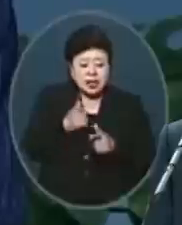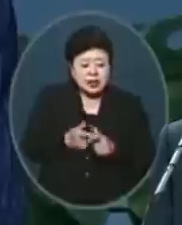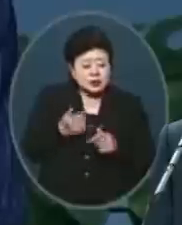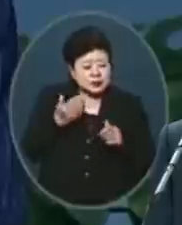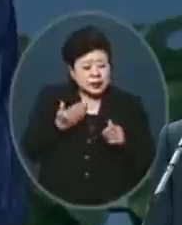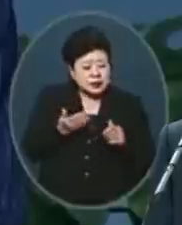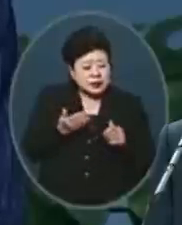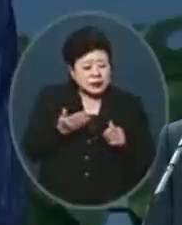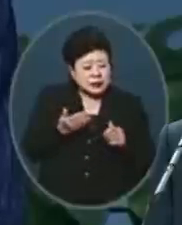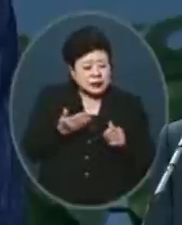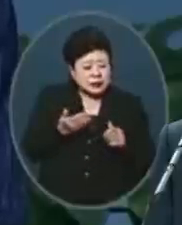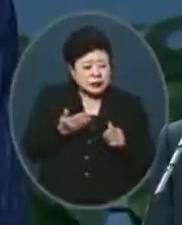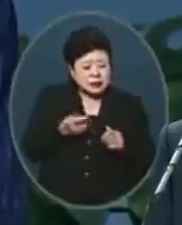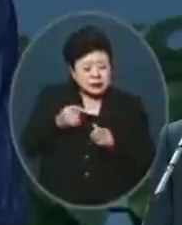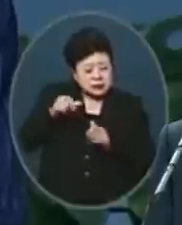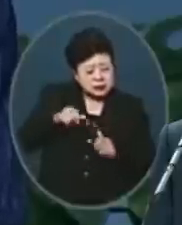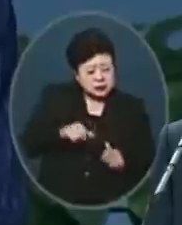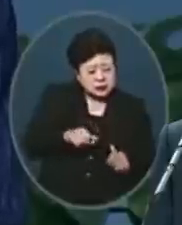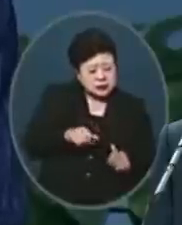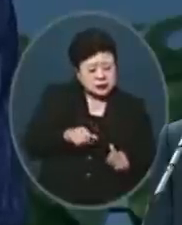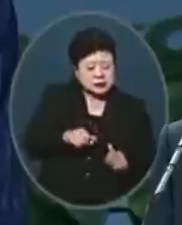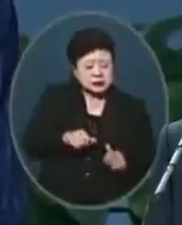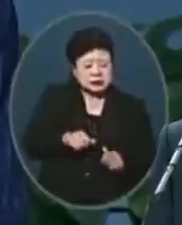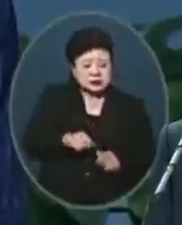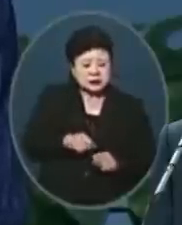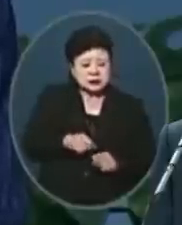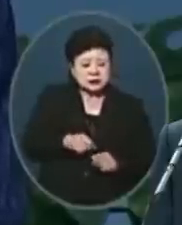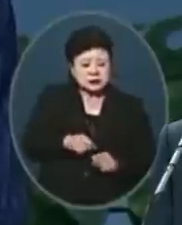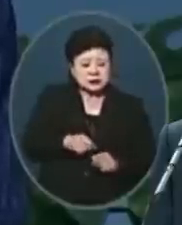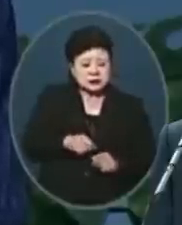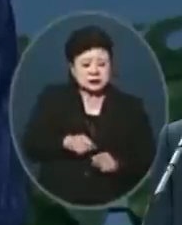예수님께서 제자들을 독촉해서 빨리